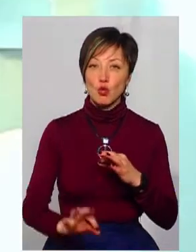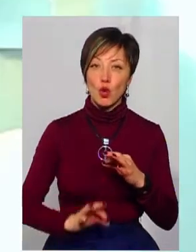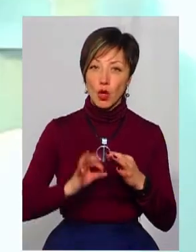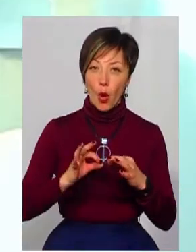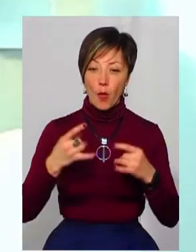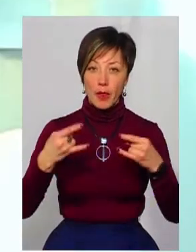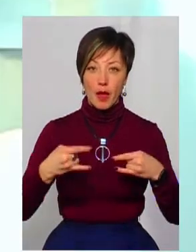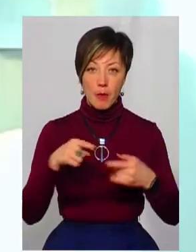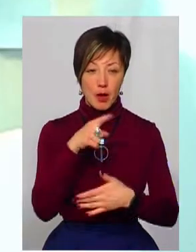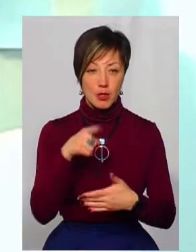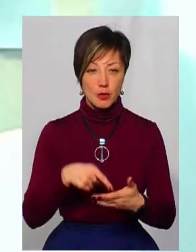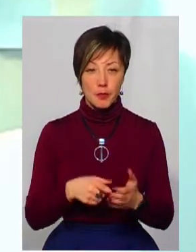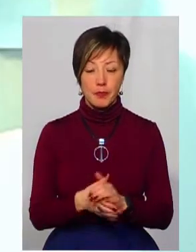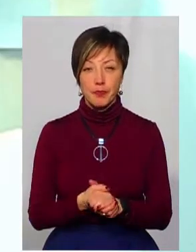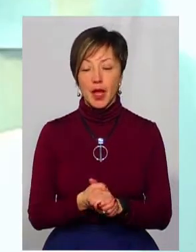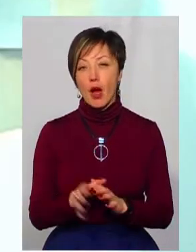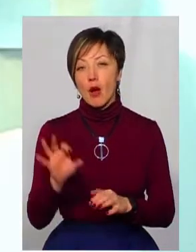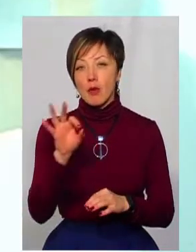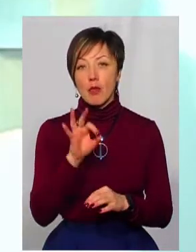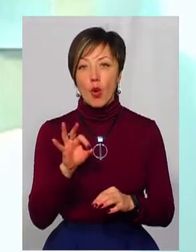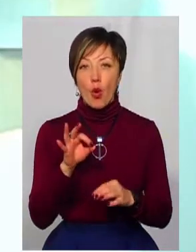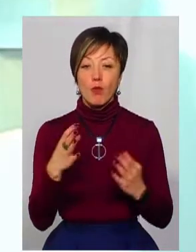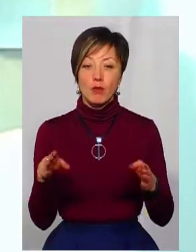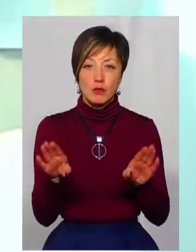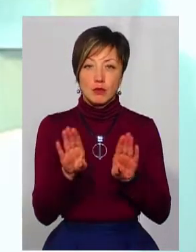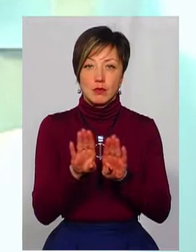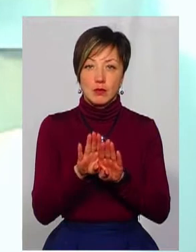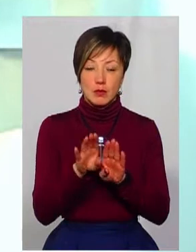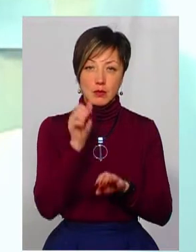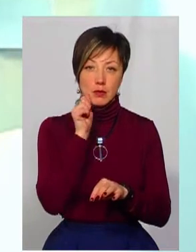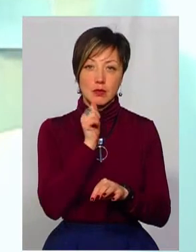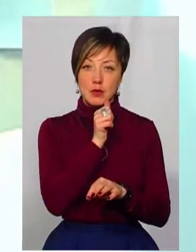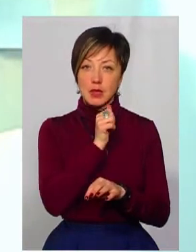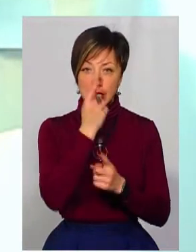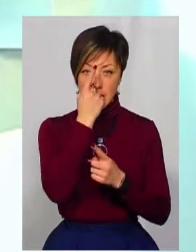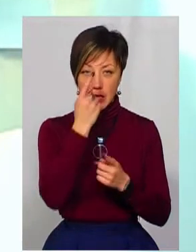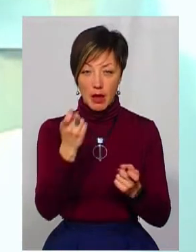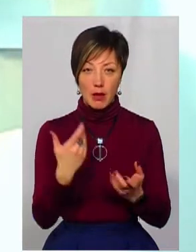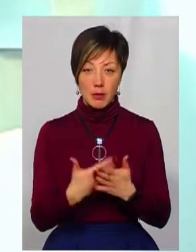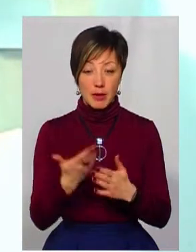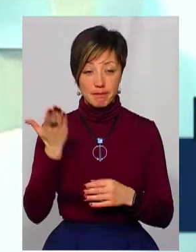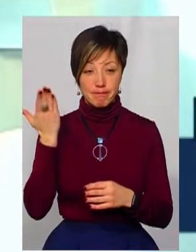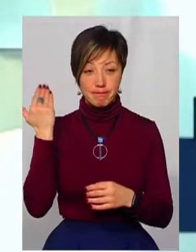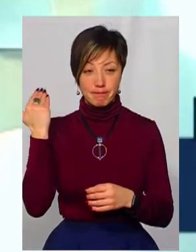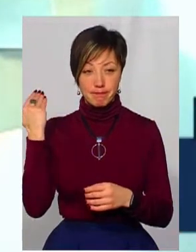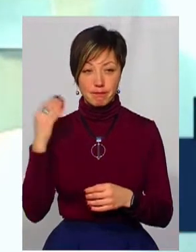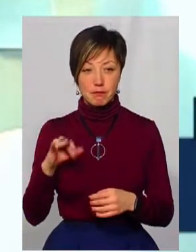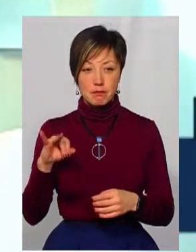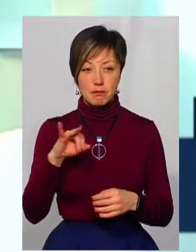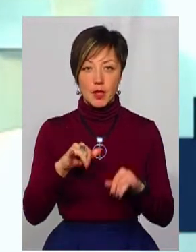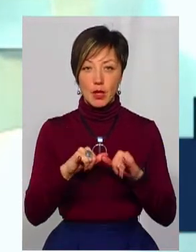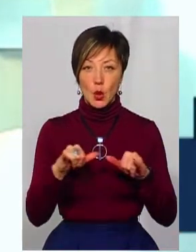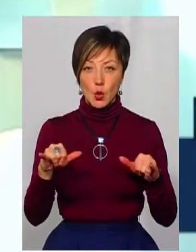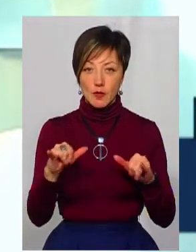по поводу самого блокування, кодування сигналу. Якщо трішки вернутися в історію розвитку